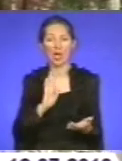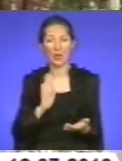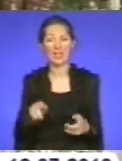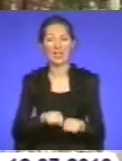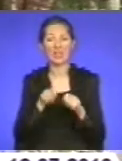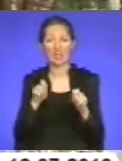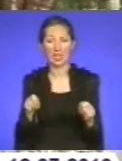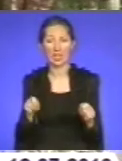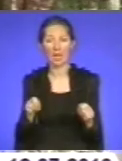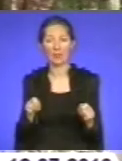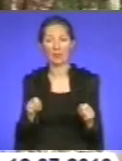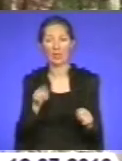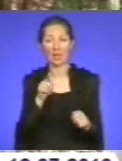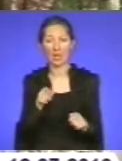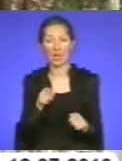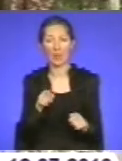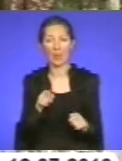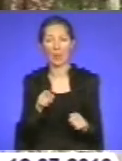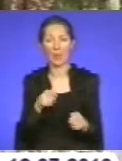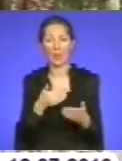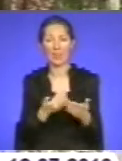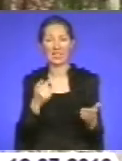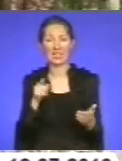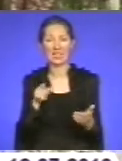відкриття, там перед цим